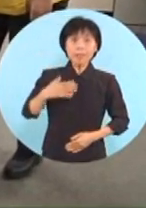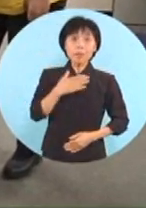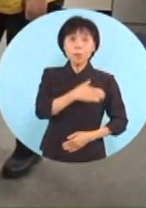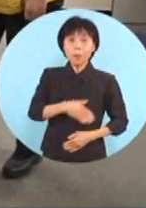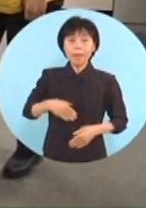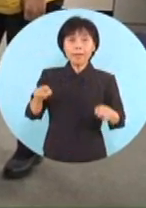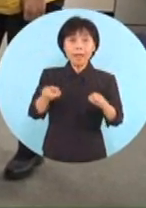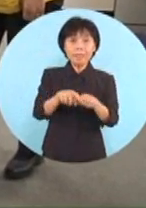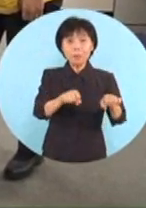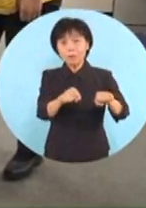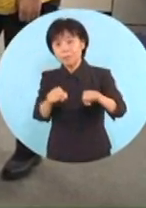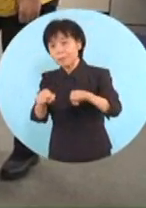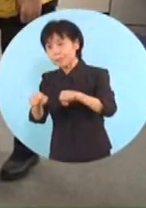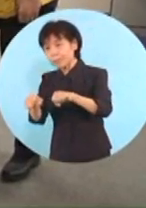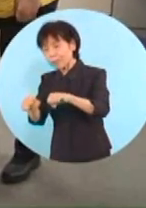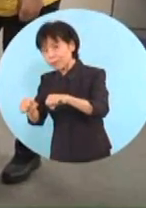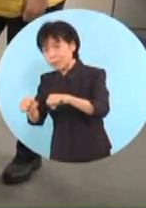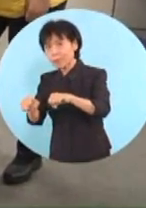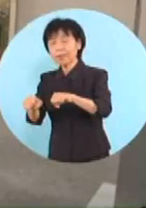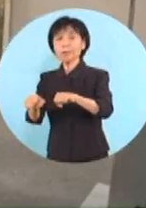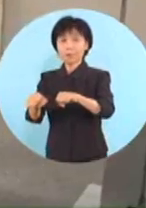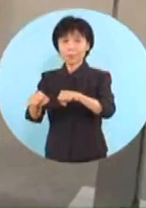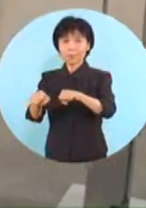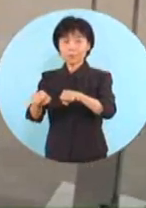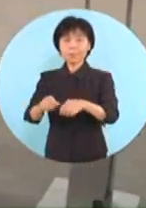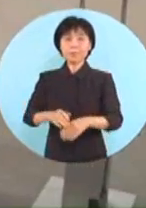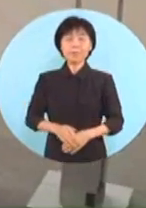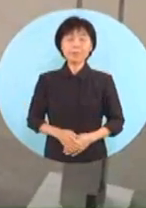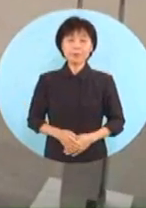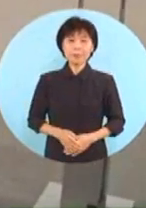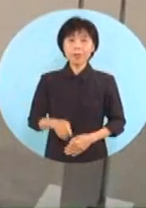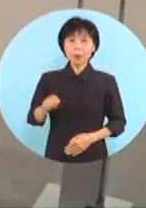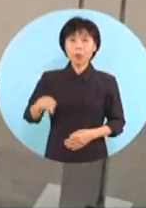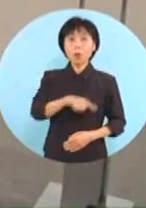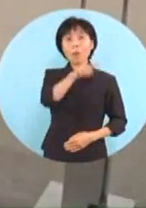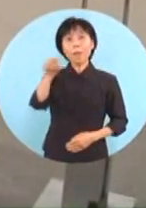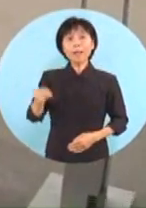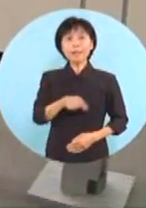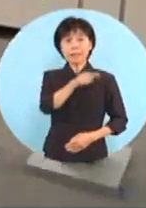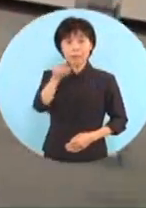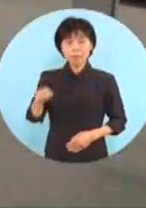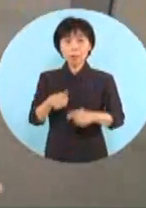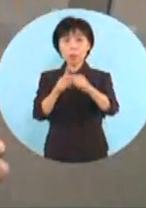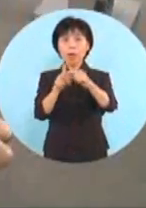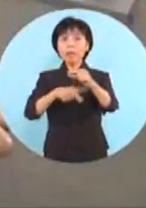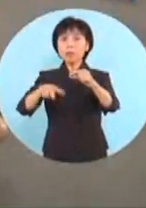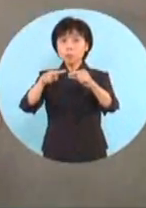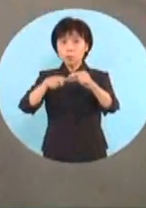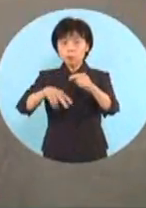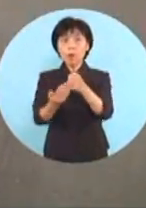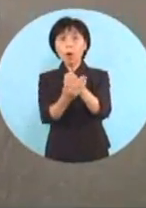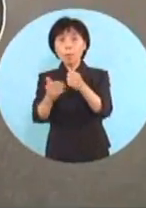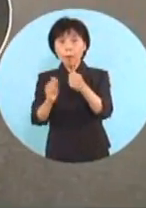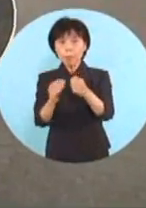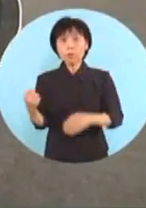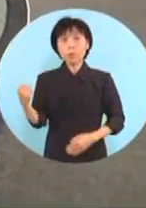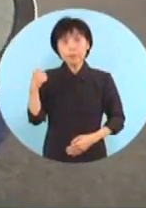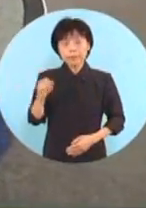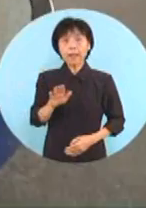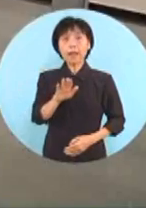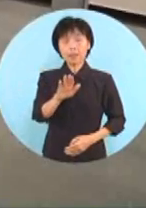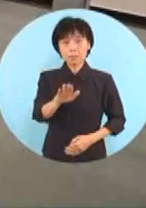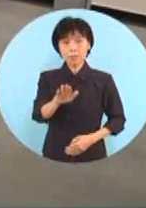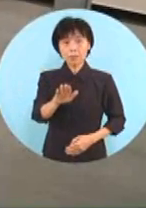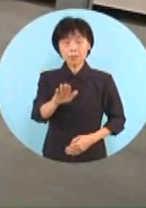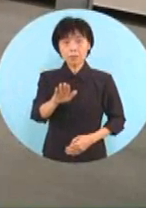と回っていきます。 はい、こちら回っているものはその回転の軸を一定にしようとするんですけども